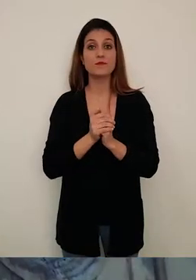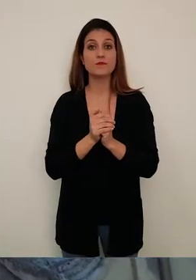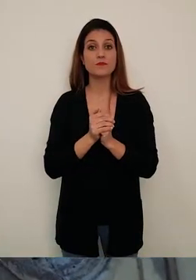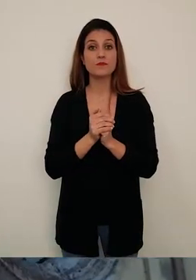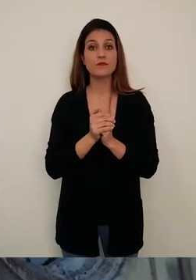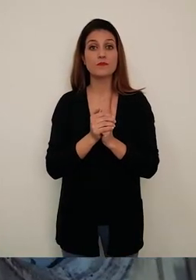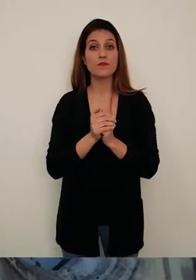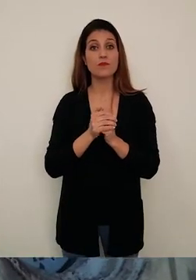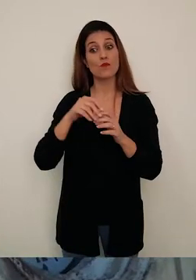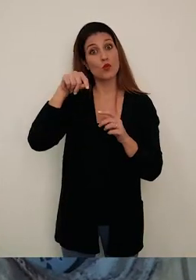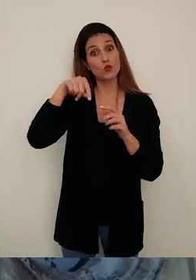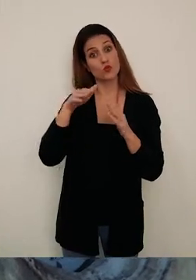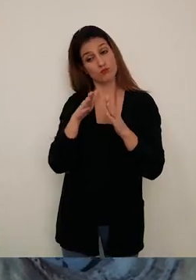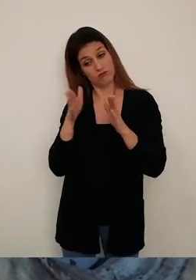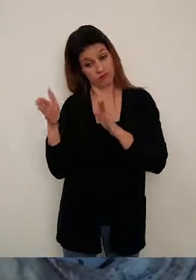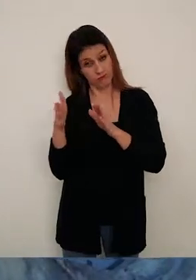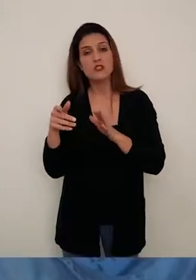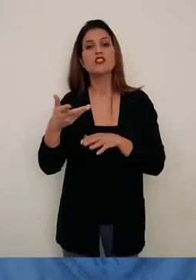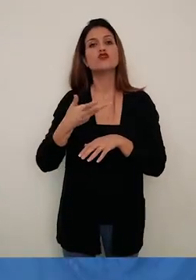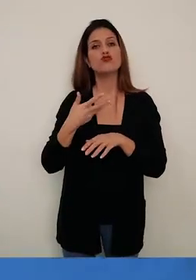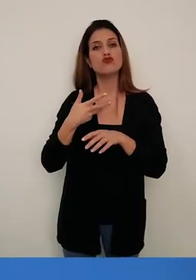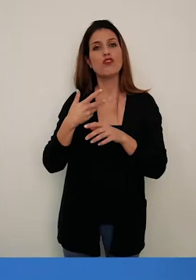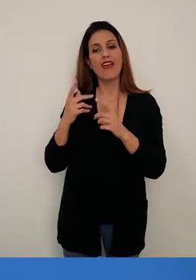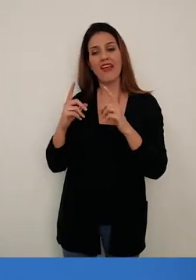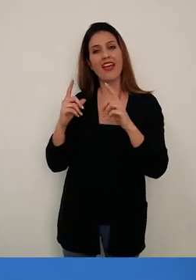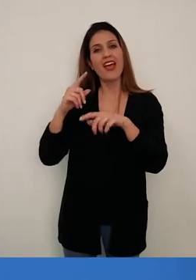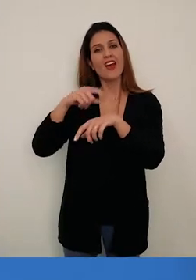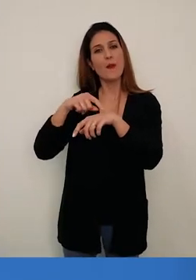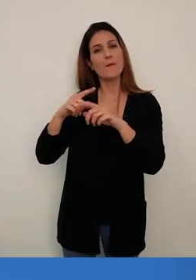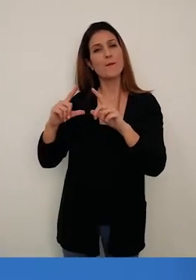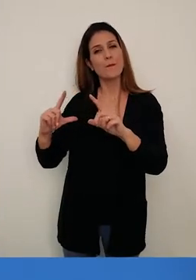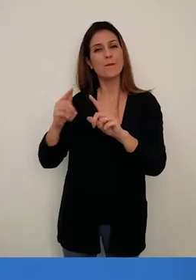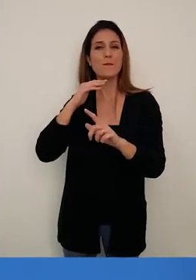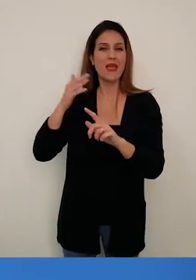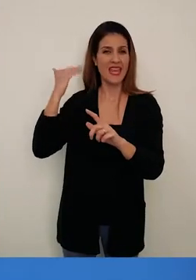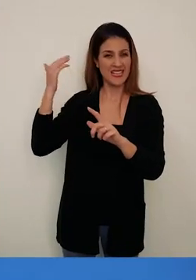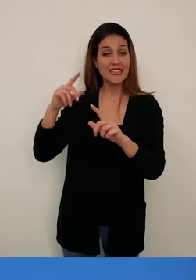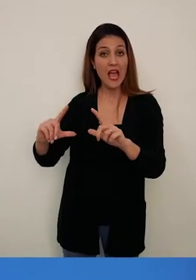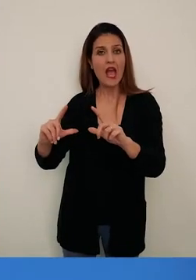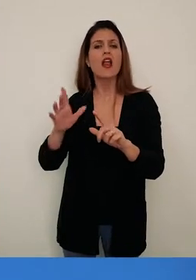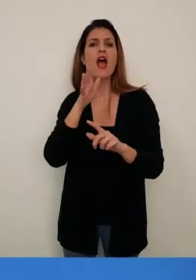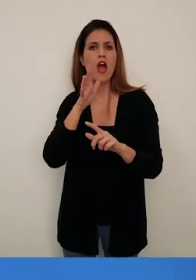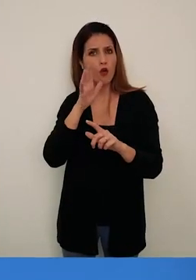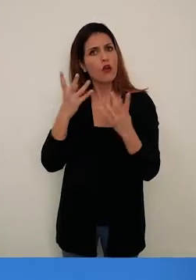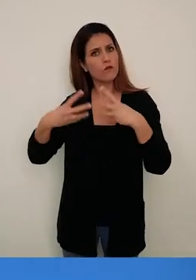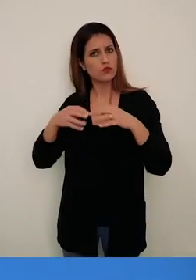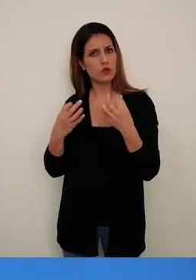Sul fianco sud della torre si può ammirare la splendida meridiana ancora presente e funzionante.